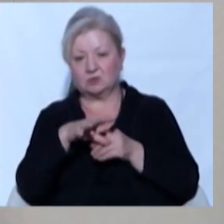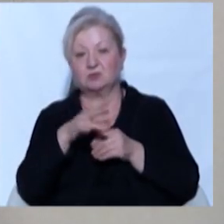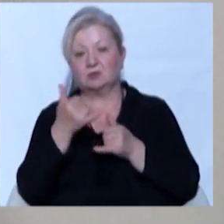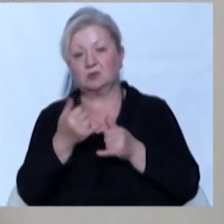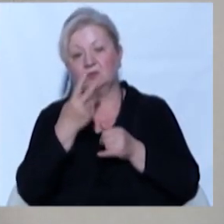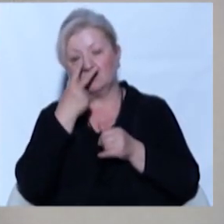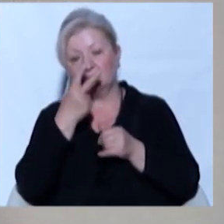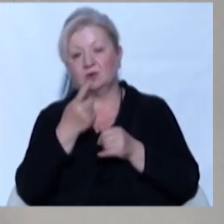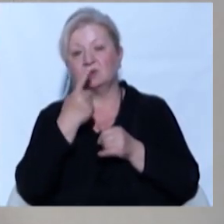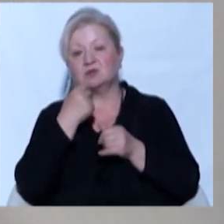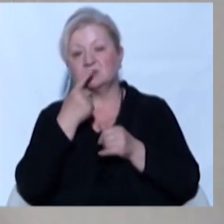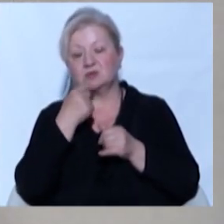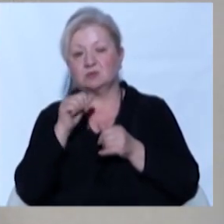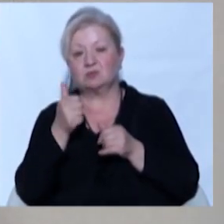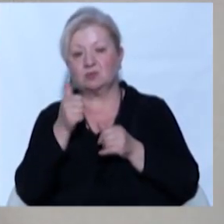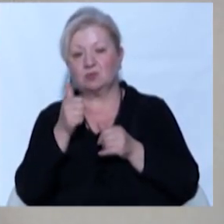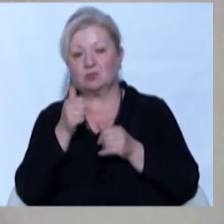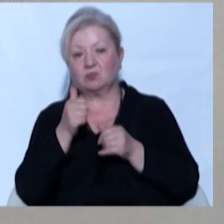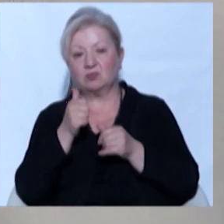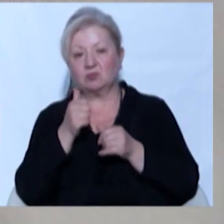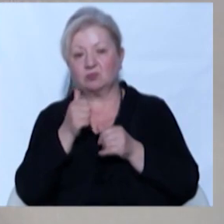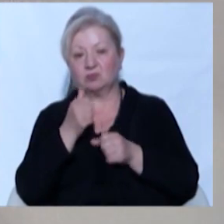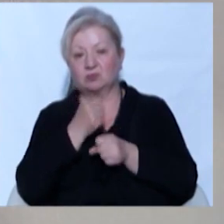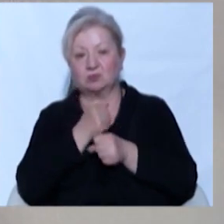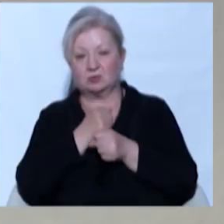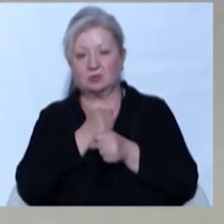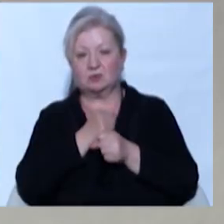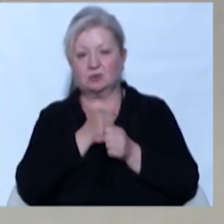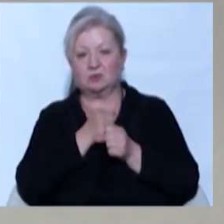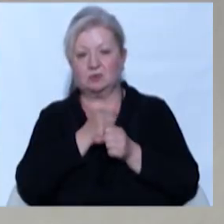ჩააგდო და ნახოთ ახლა წითელზე როგორ იმოქმედებს.